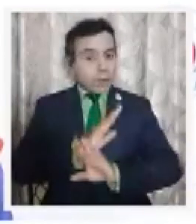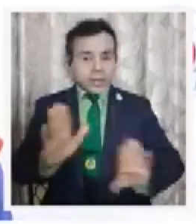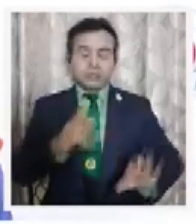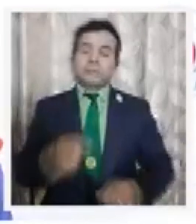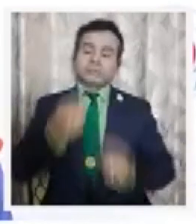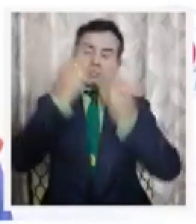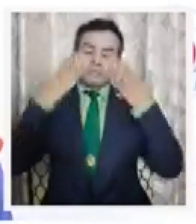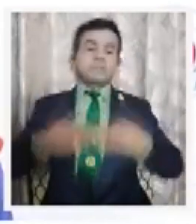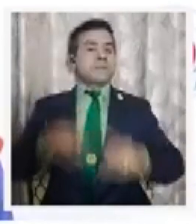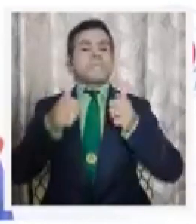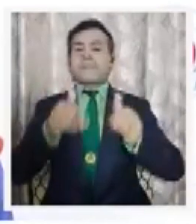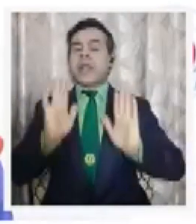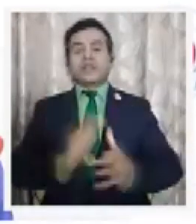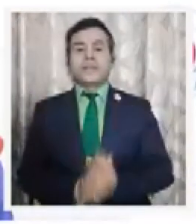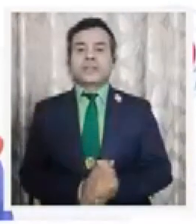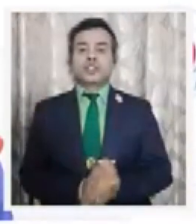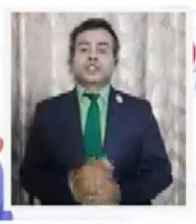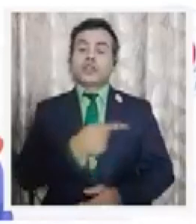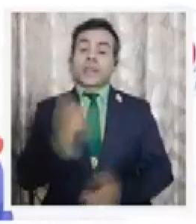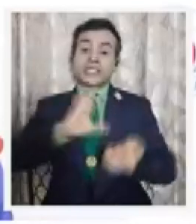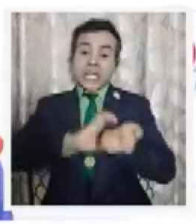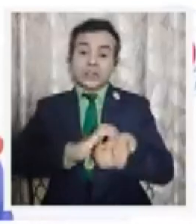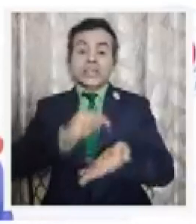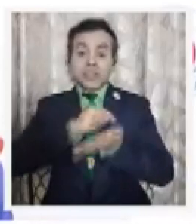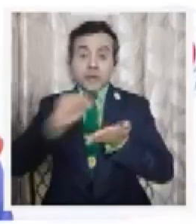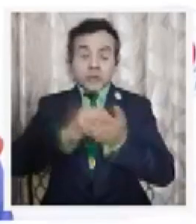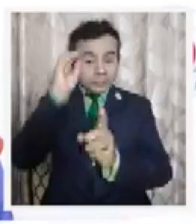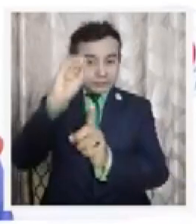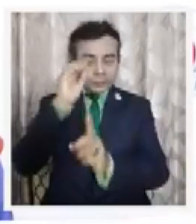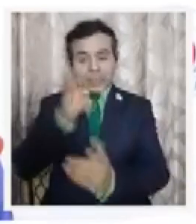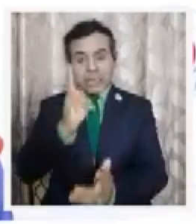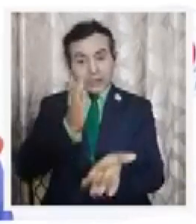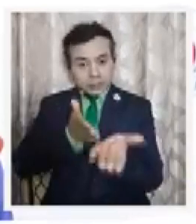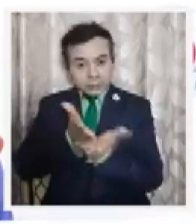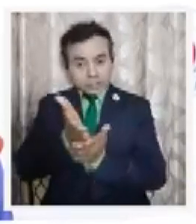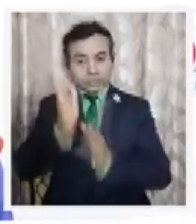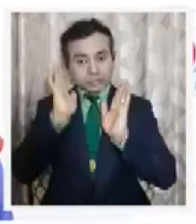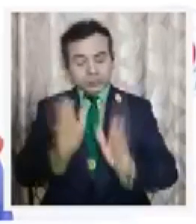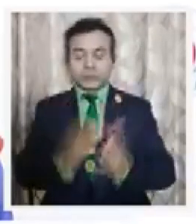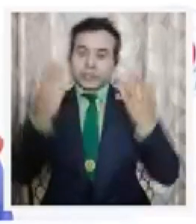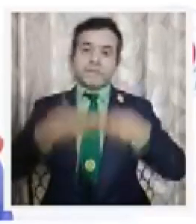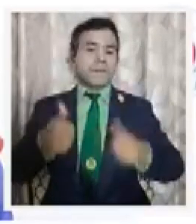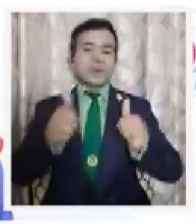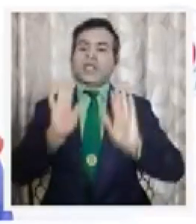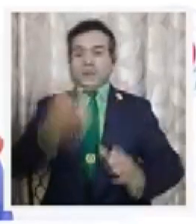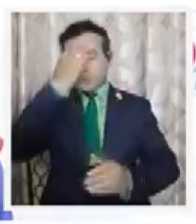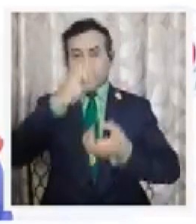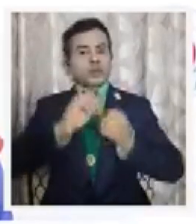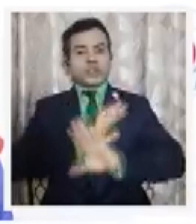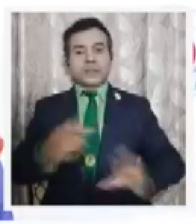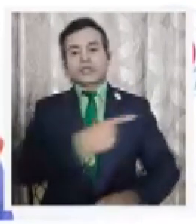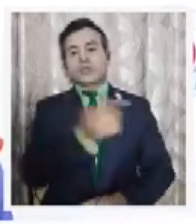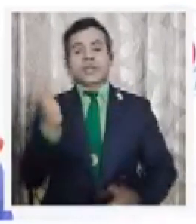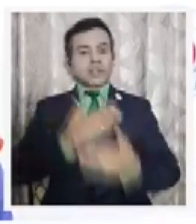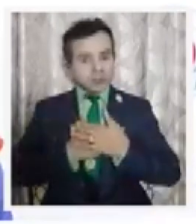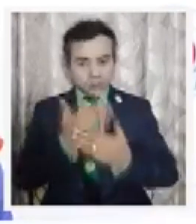দ্রুত সুস্থ হওয়া যায়, অন্তত উপসর্গগুলিকে প্রতিরোধ করা যায়। সবাই নিয়ম মেনে চলি, আমরা